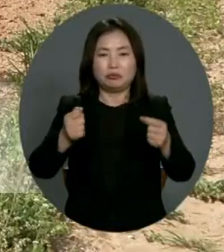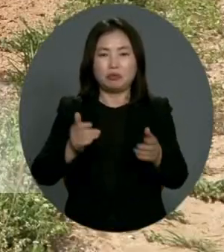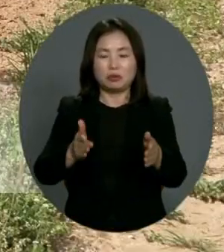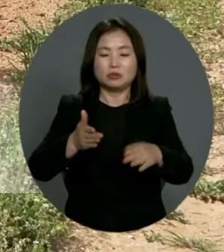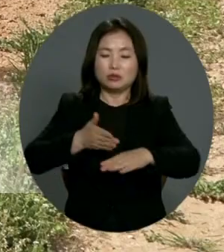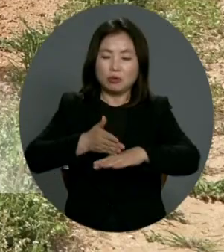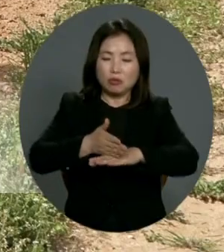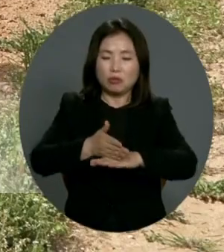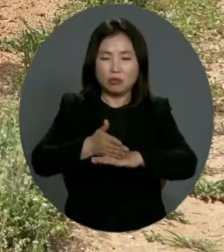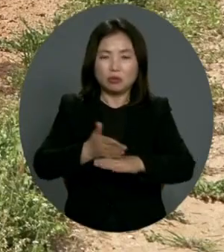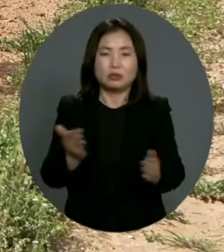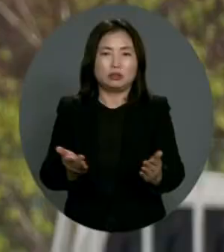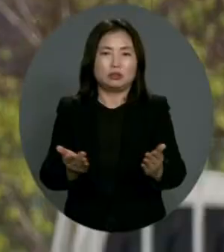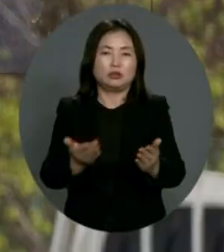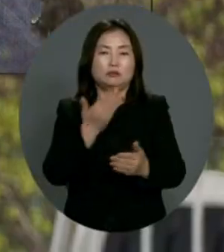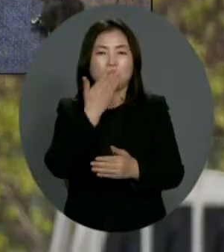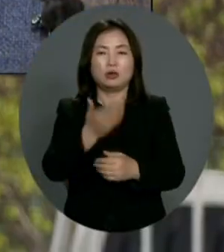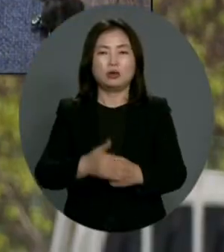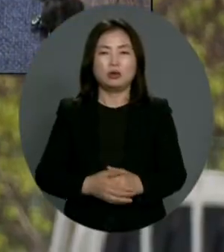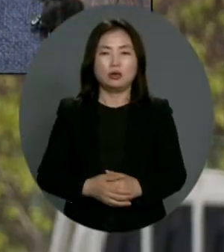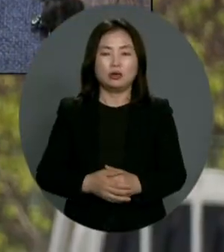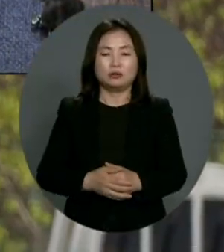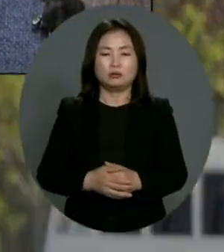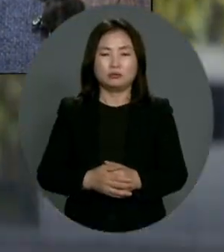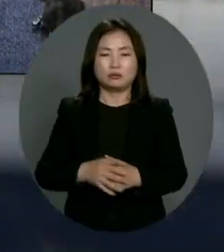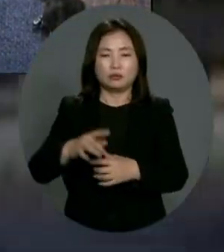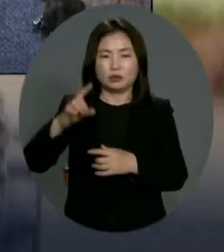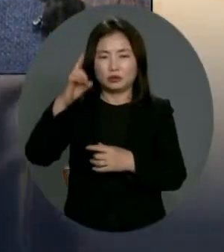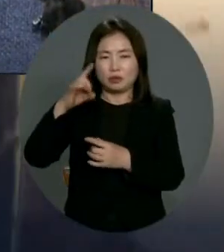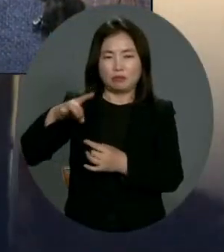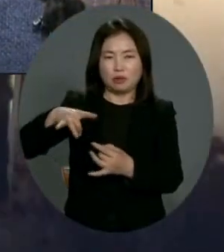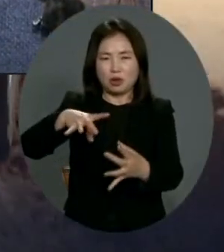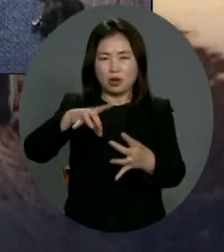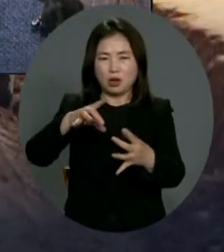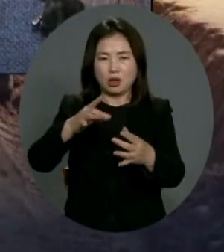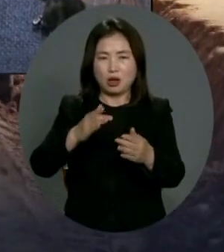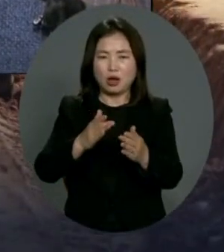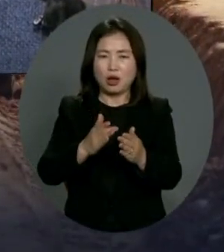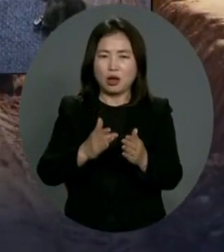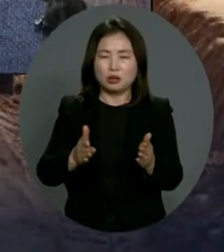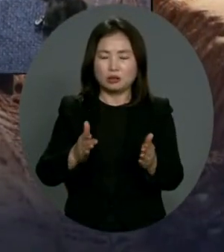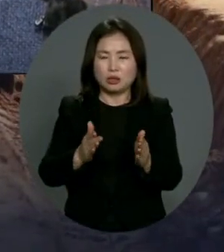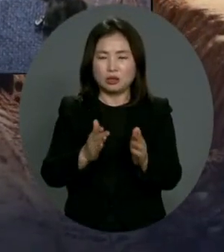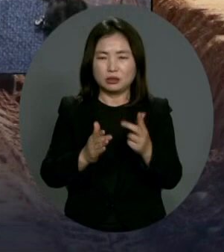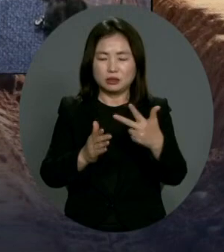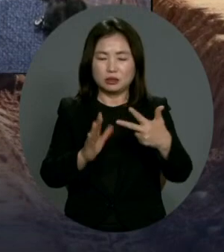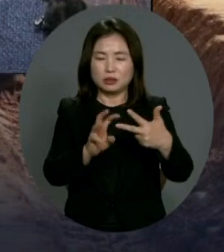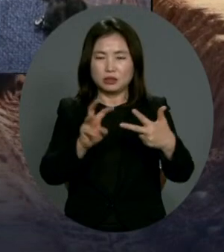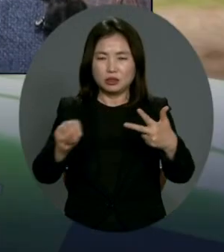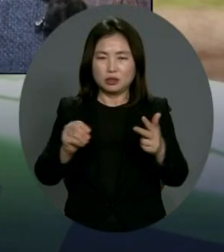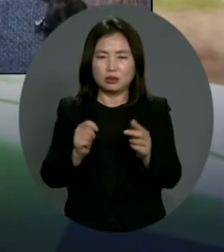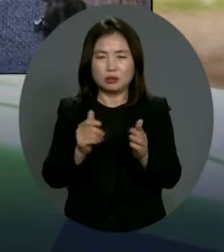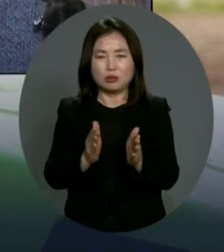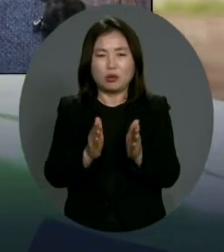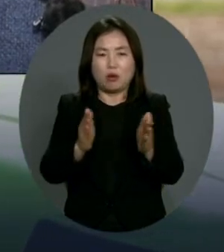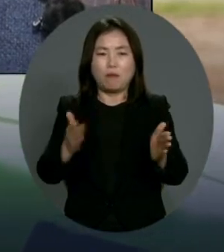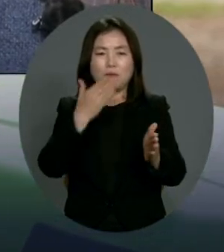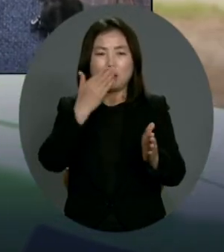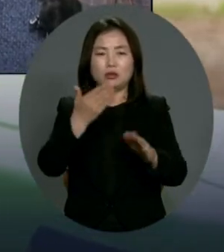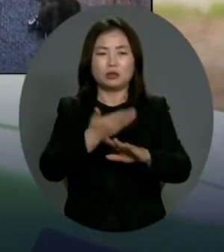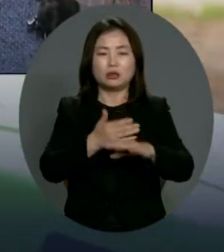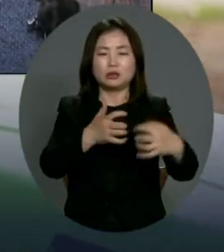저속 작업도 가능합니다. 듀얼 안테나를 사용을 해서 위치 정밀도를 7cm 이내까지 늘렸습니다.